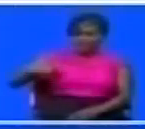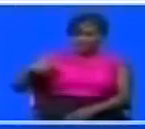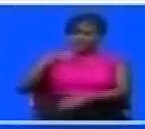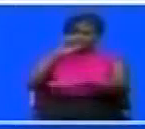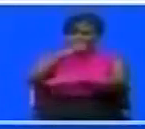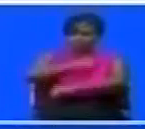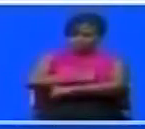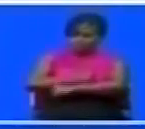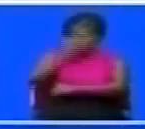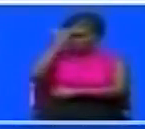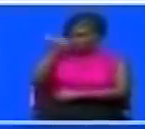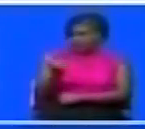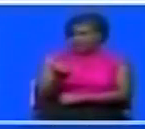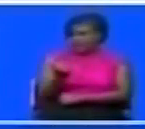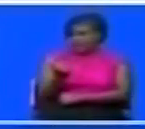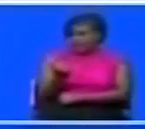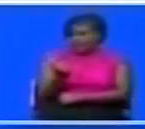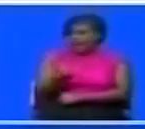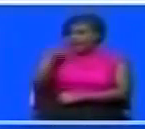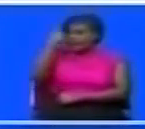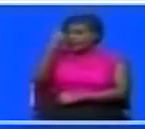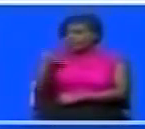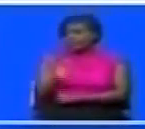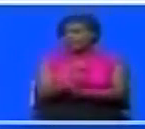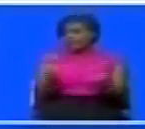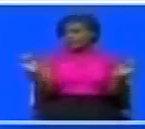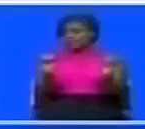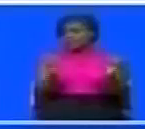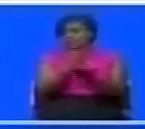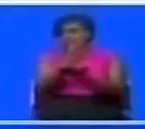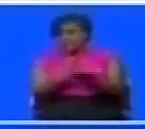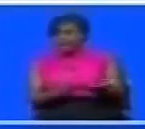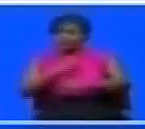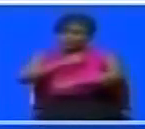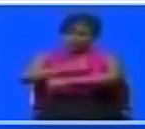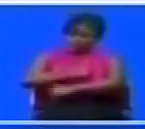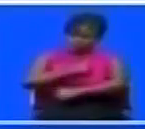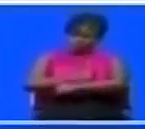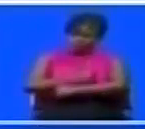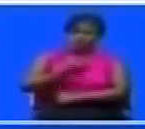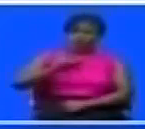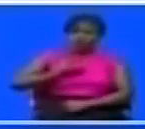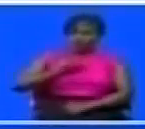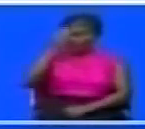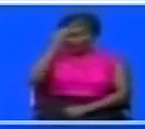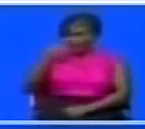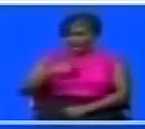kwa sababu kuna kutoelewana kwa baadhi ya shule zinazomilikiwa na